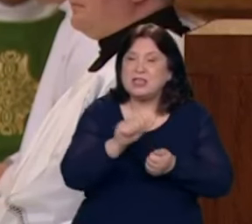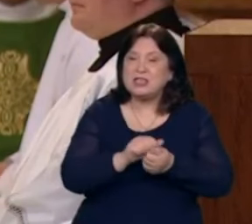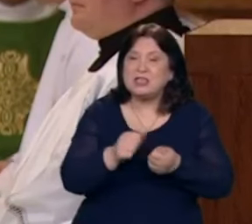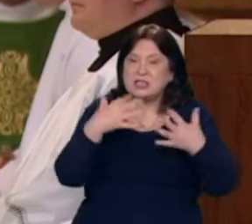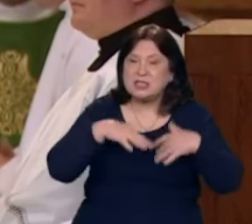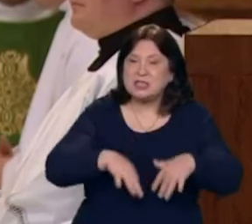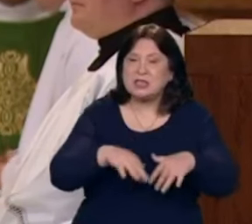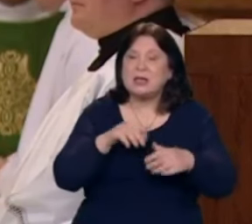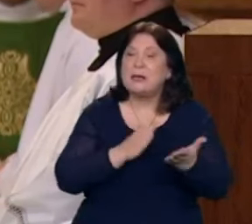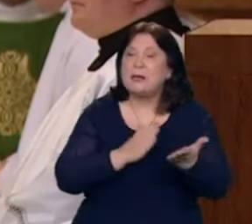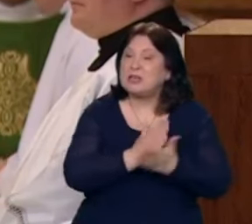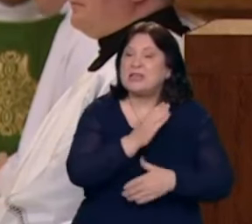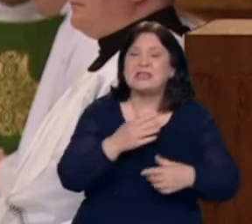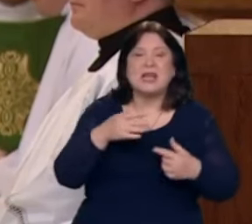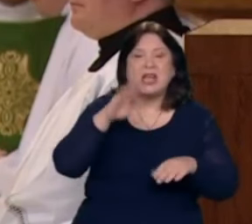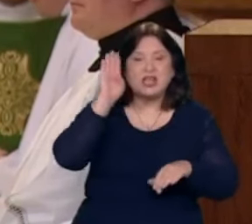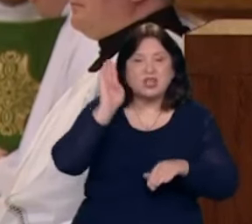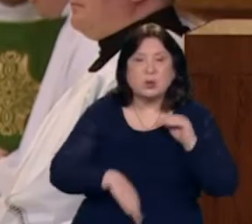przez złe